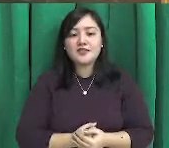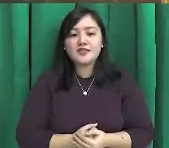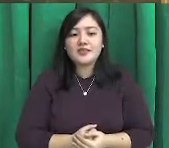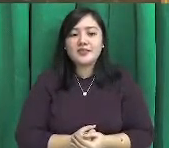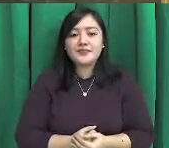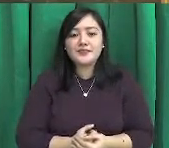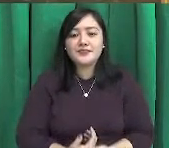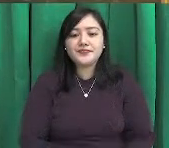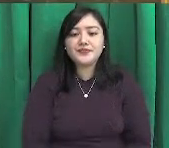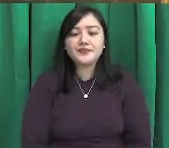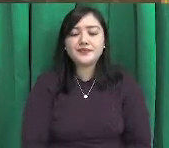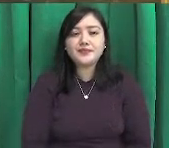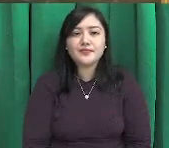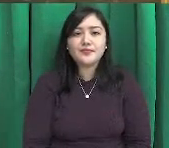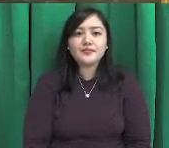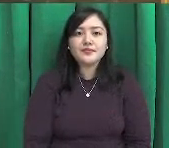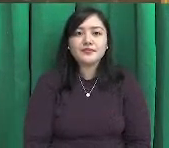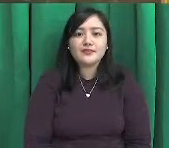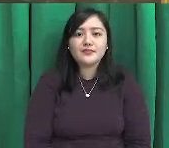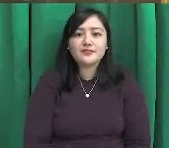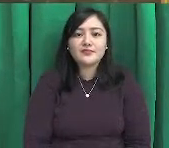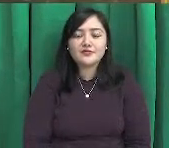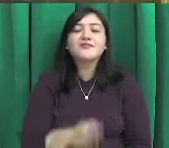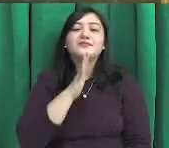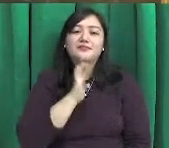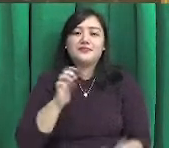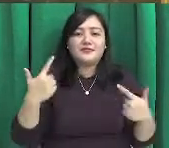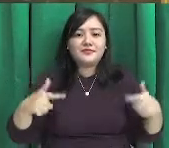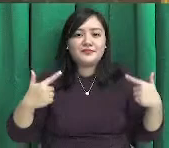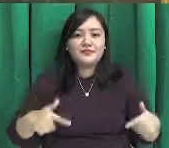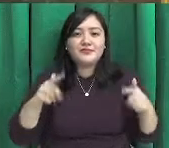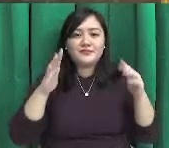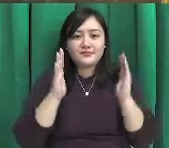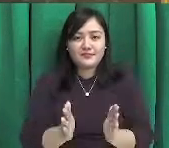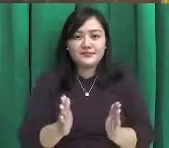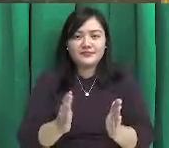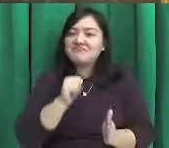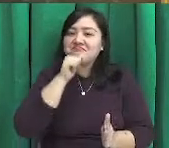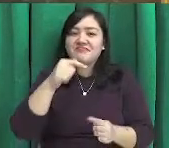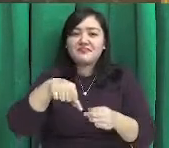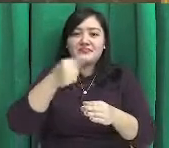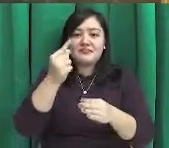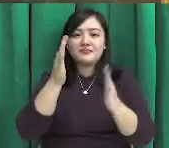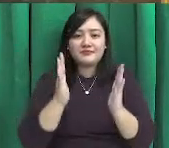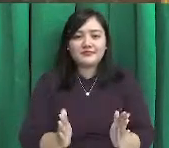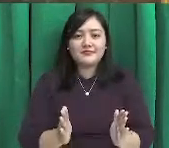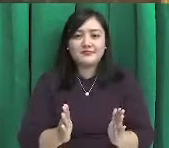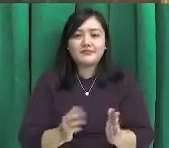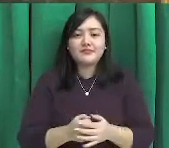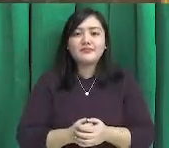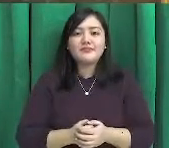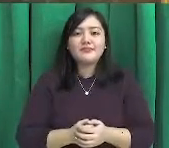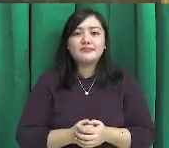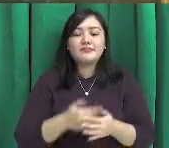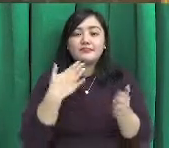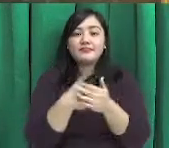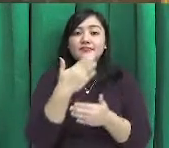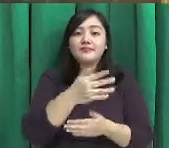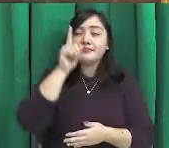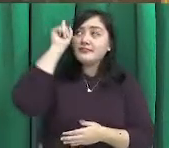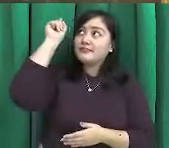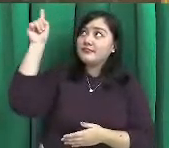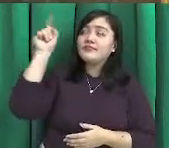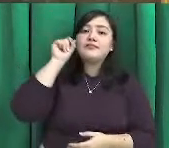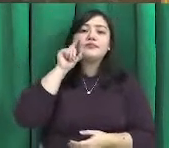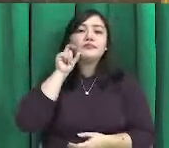yan. At be a fighter. No, be a fighter, not a quitter. All right, Marinelli? Thank you po sa lahat ng